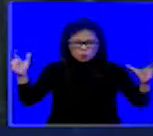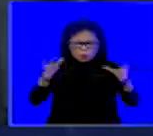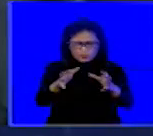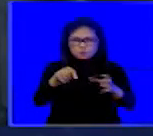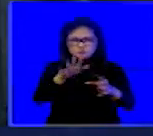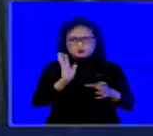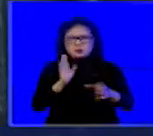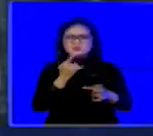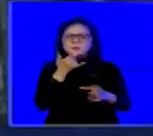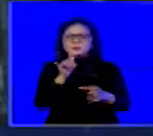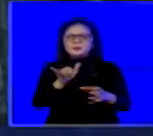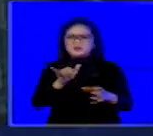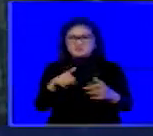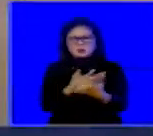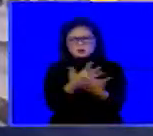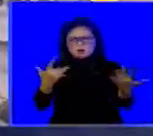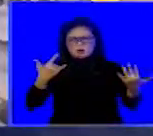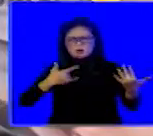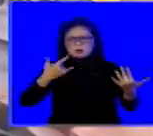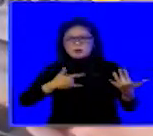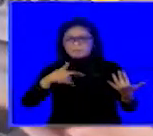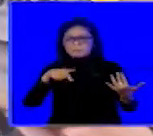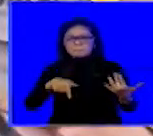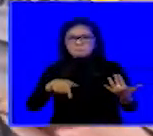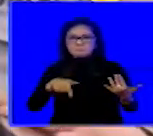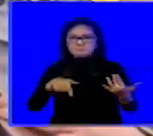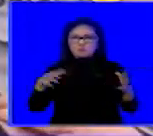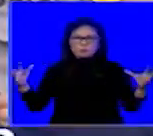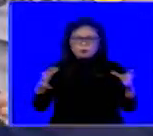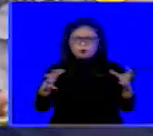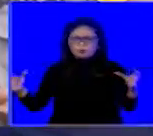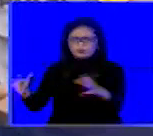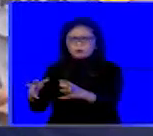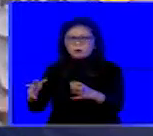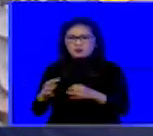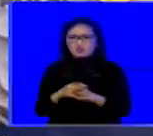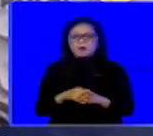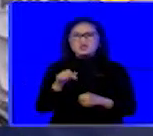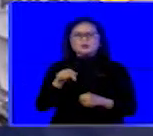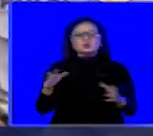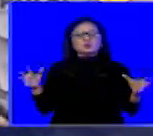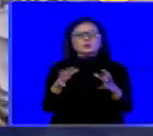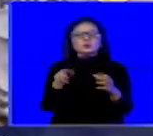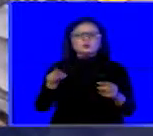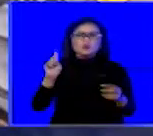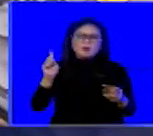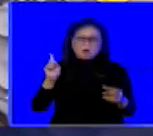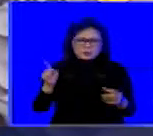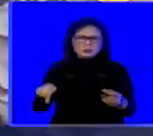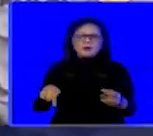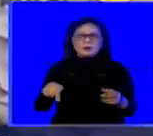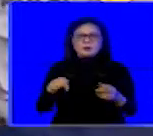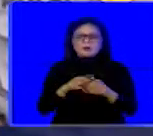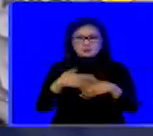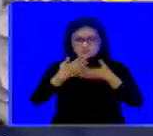cabang itu jadi diterima. Melakukan kerumunan, nah ini sangat berbahaya. Selain pengamanan proses sidang, kita